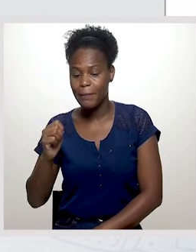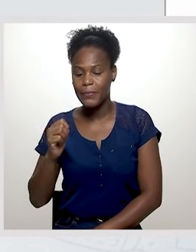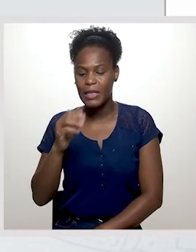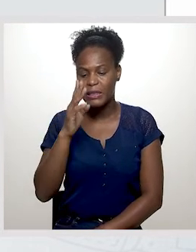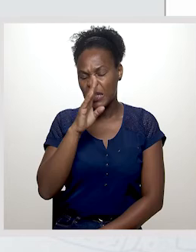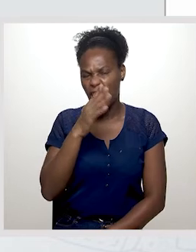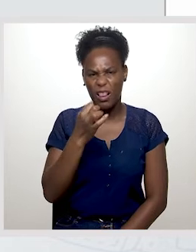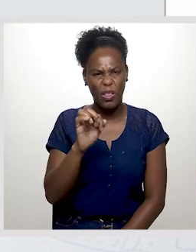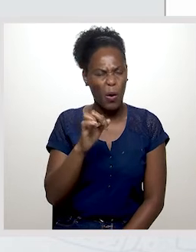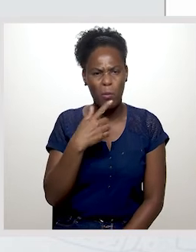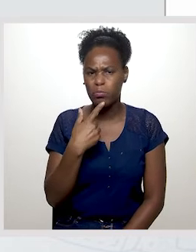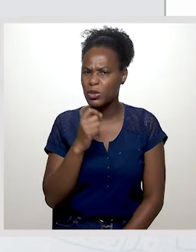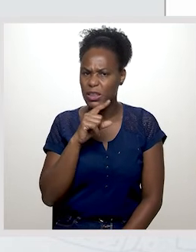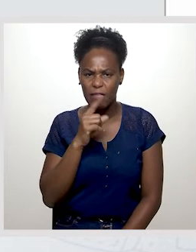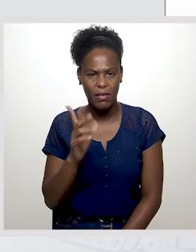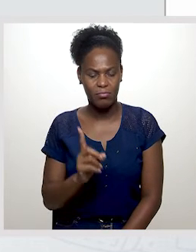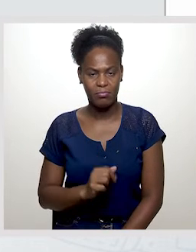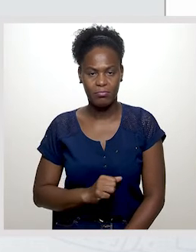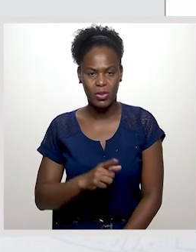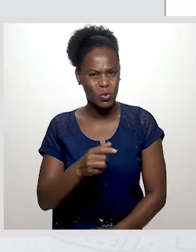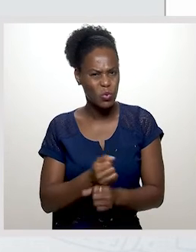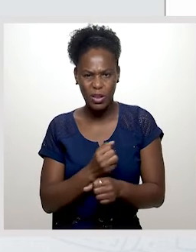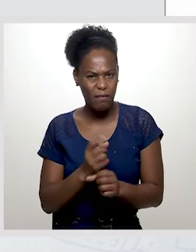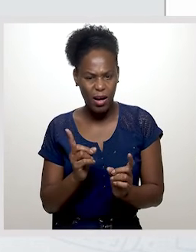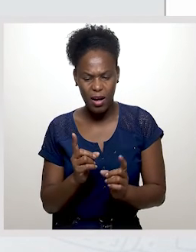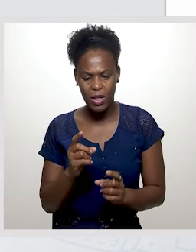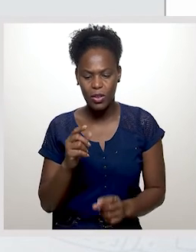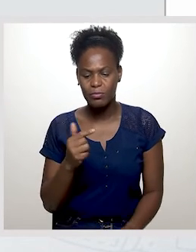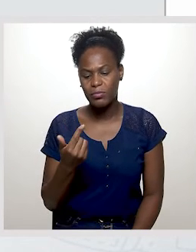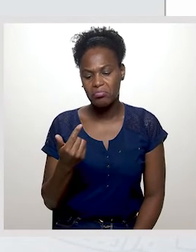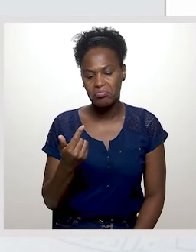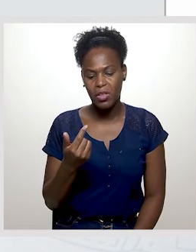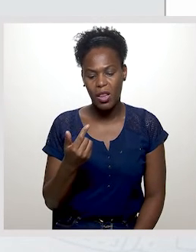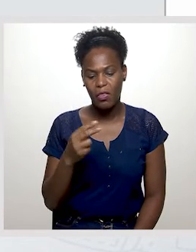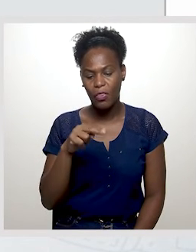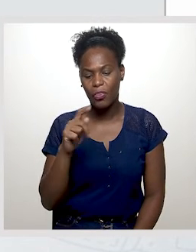pas possible. Tu ne travailles pas? Ne plus.